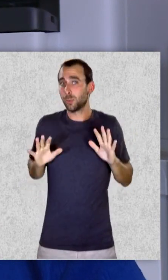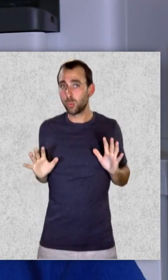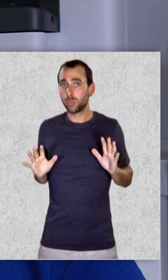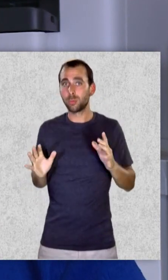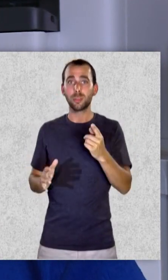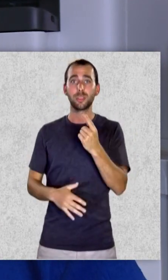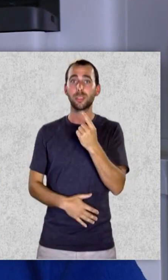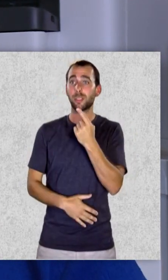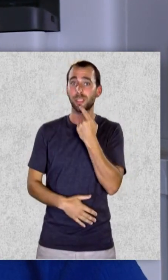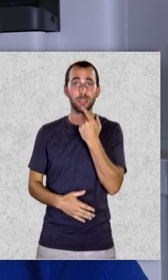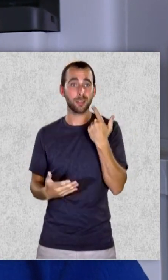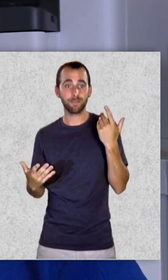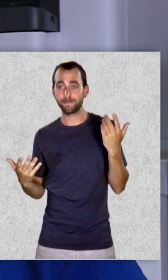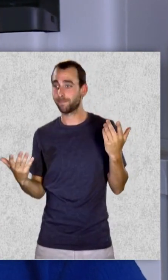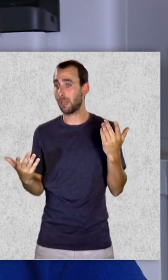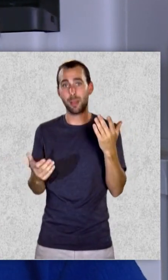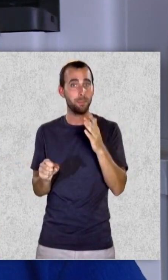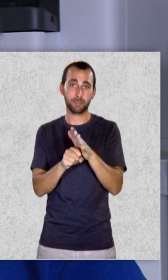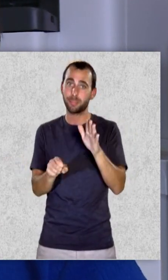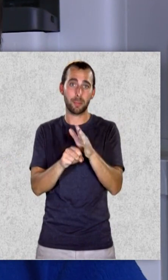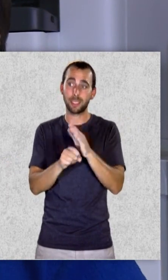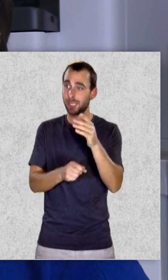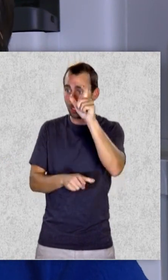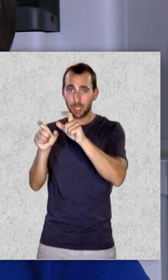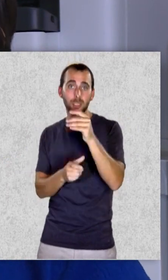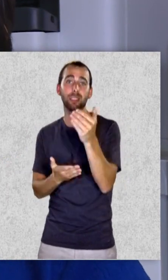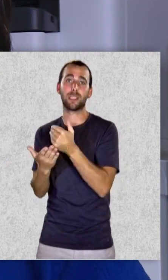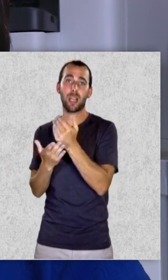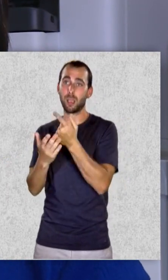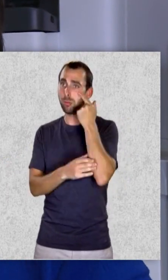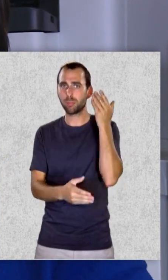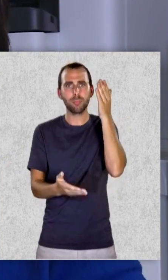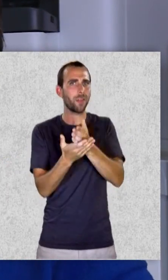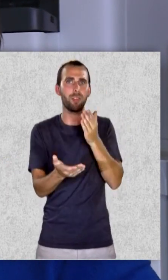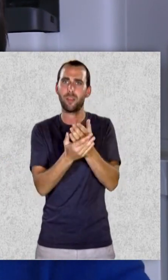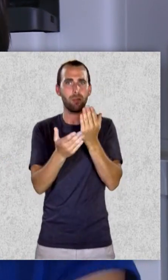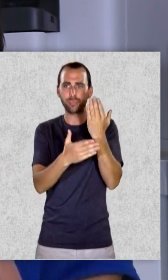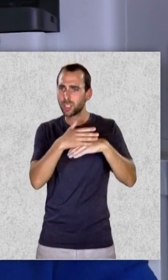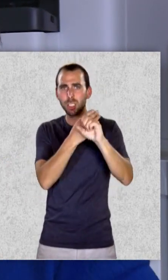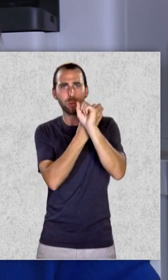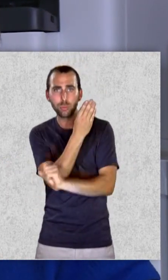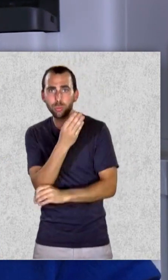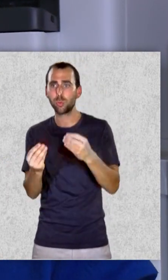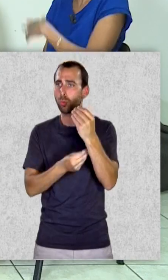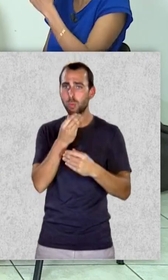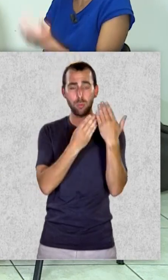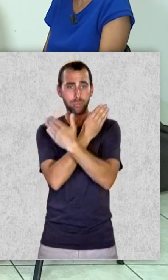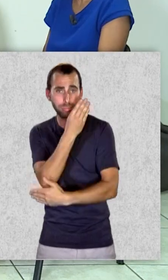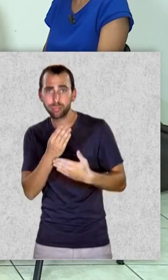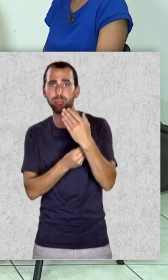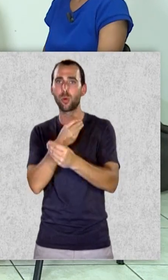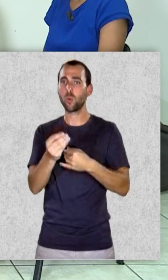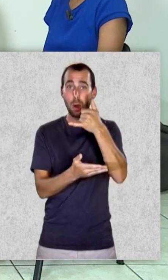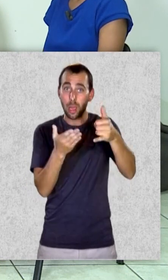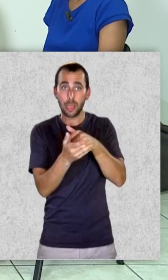et parce que nous n'avons pas assez de personnel pour intervenir dans toute la province sud, dans toute la Nouvelle-Calédonie ou dans les